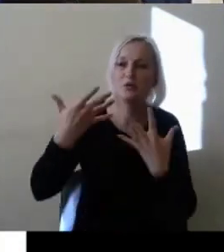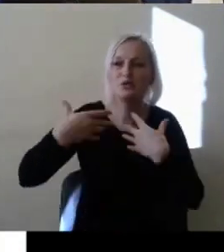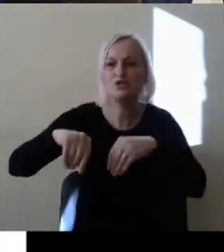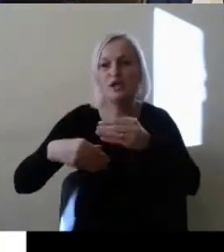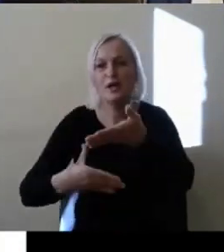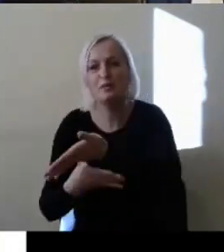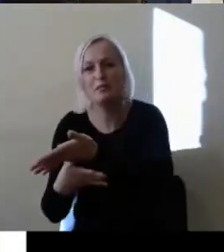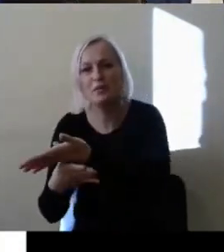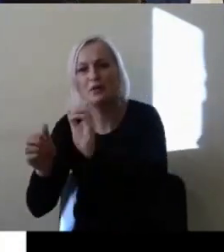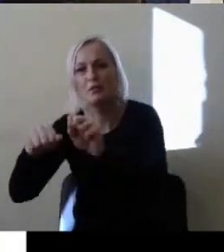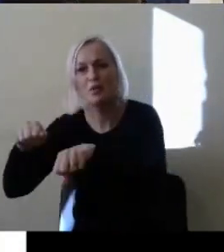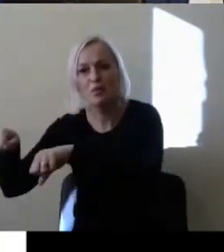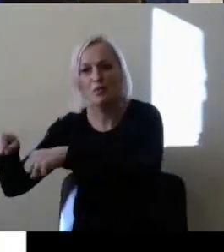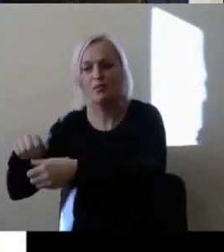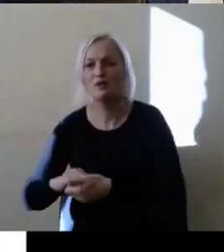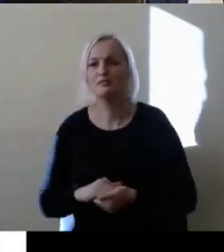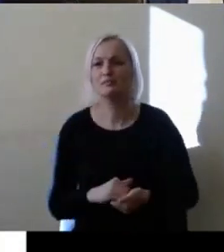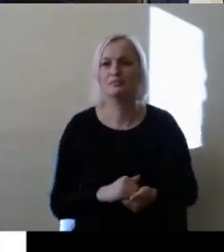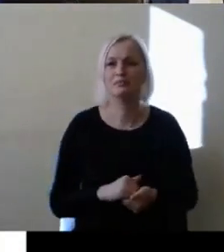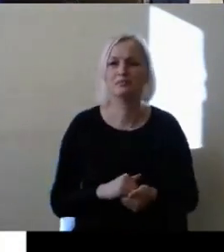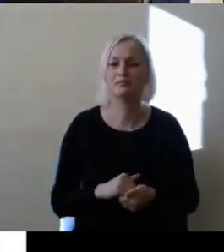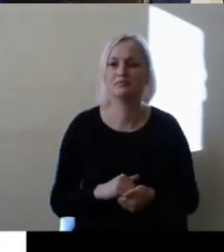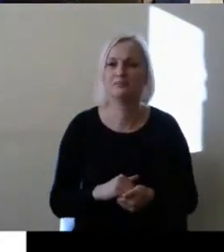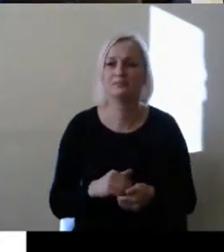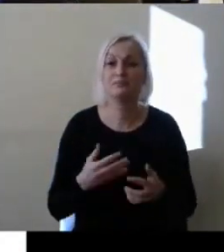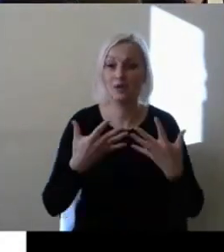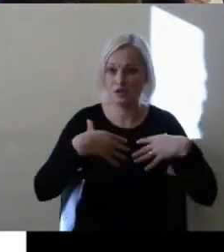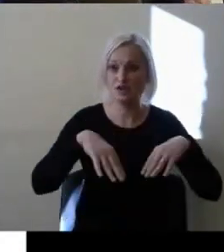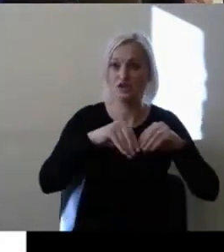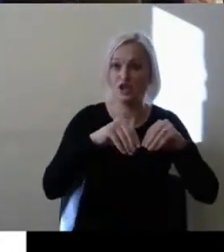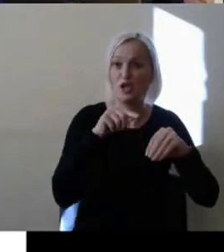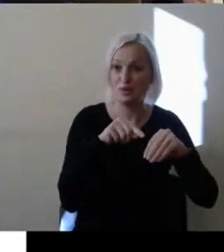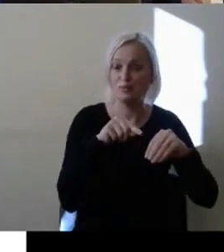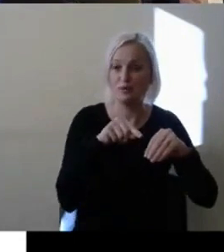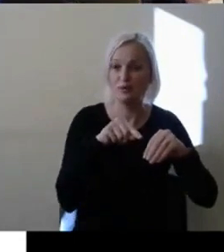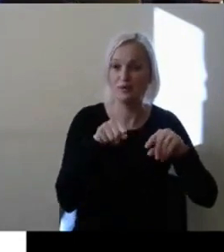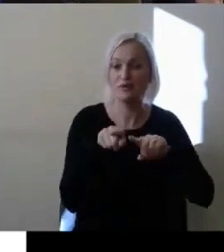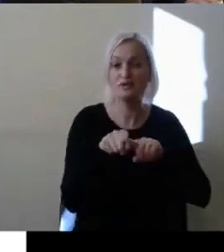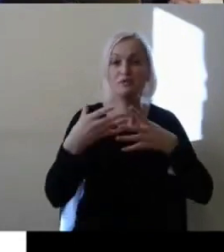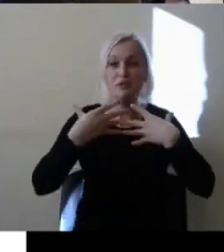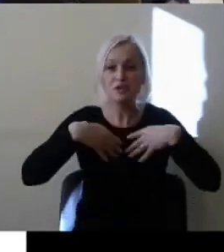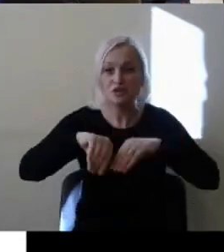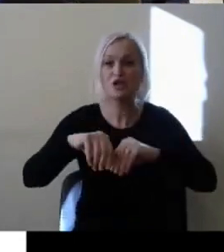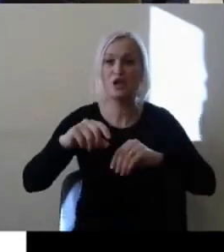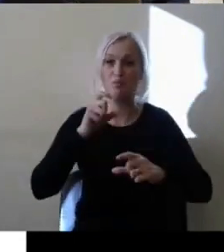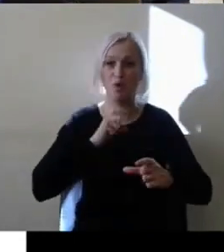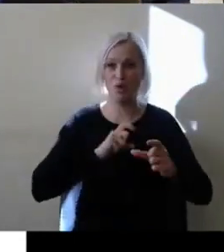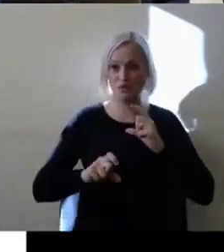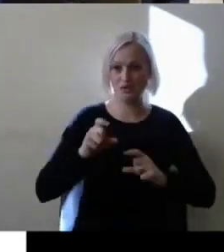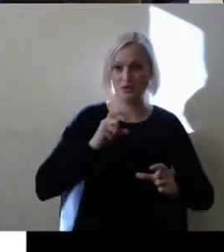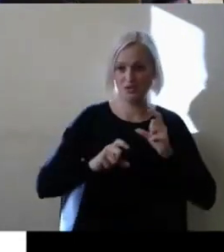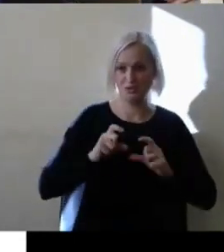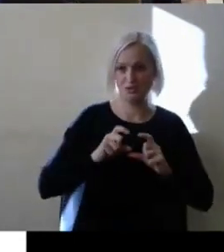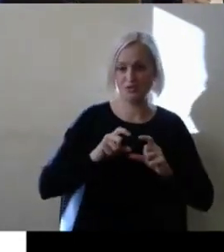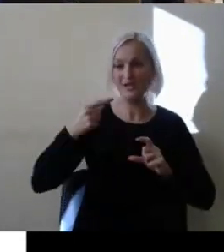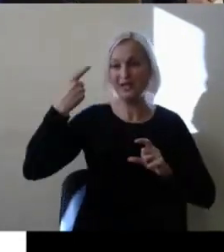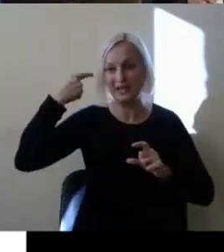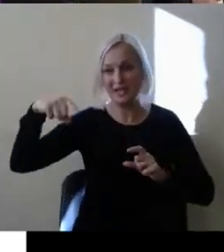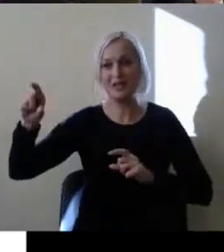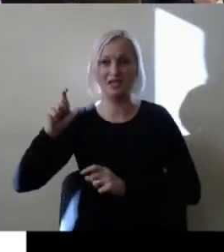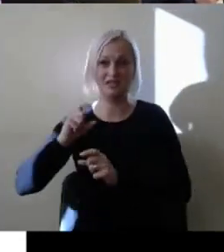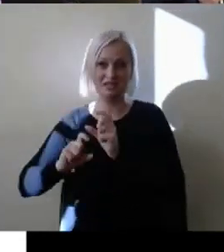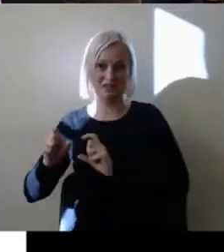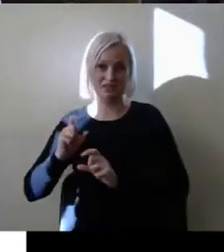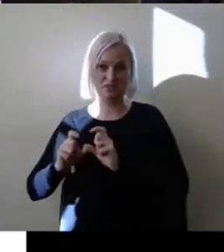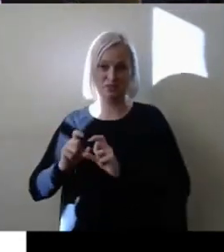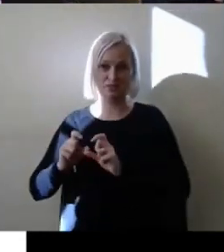mūsų. Tai šeima, šeimos institutas, kaip ir bet koks kitas institutas, gali